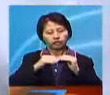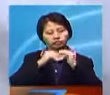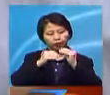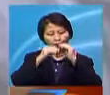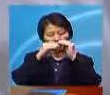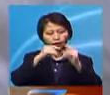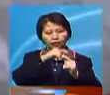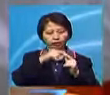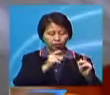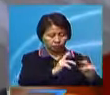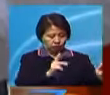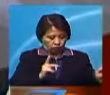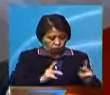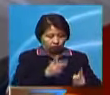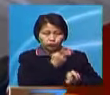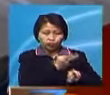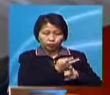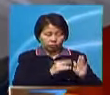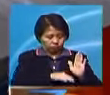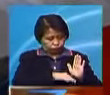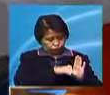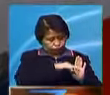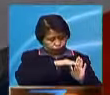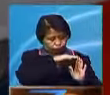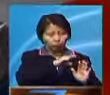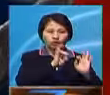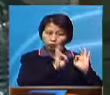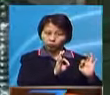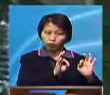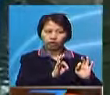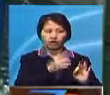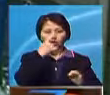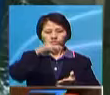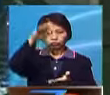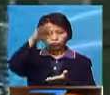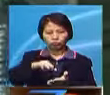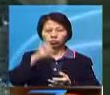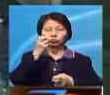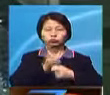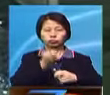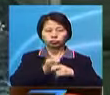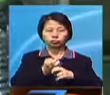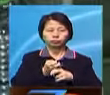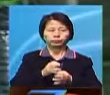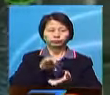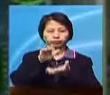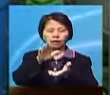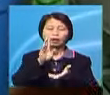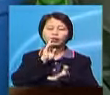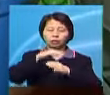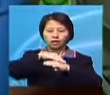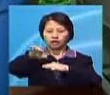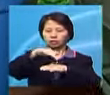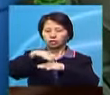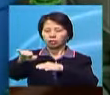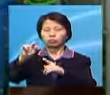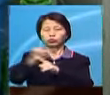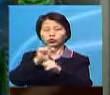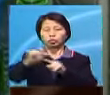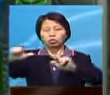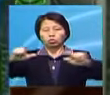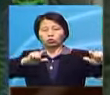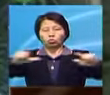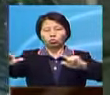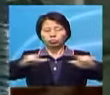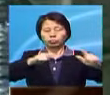apabila paras kolam takungan air mencapai tahap stabil. Bagi mengurangkan kesulitan pengguna, bekalan air telah dihantar menggunakan lori tangki